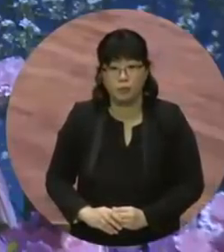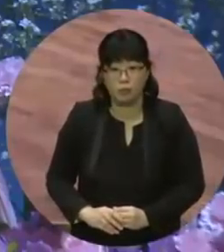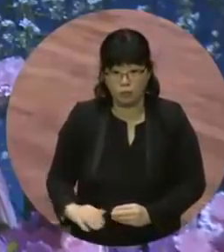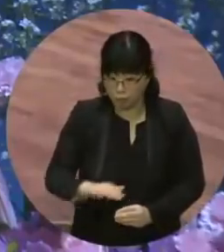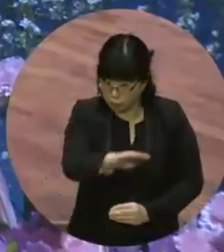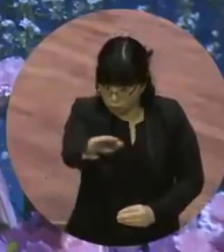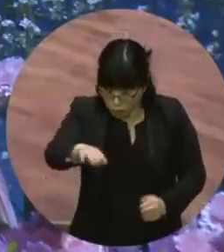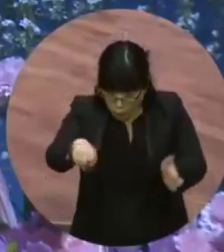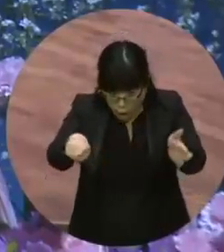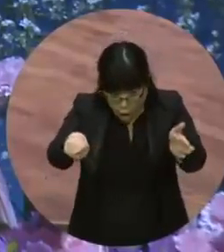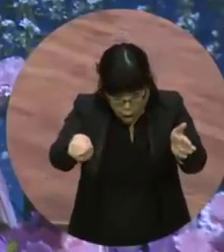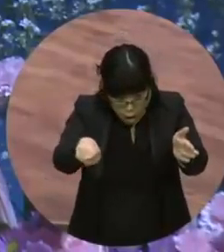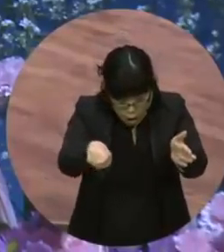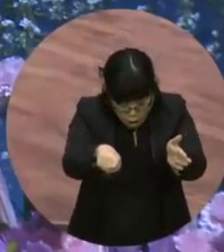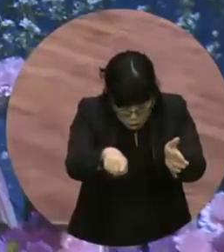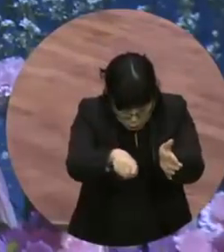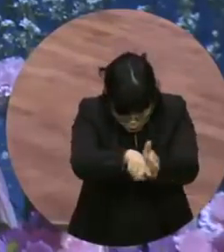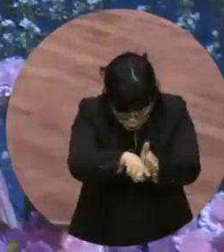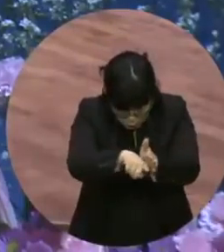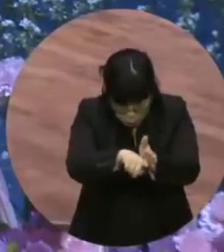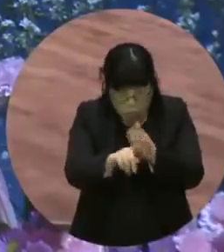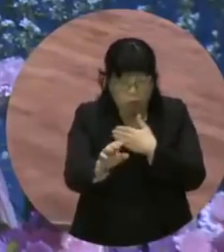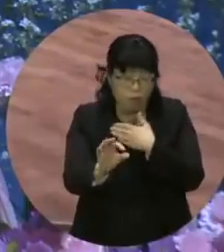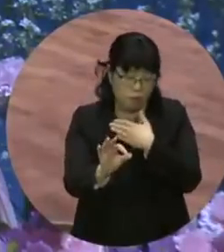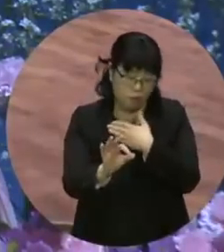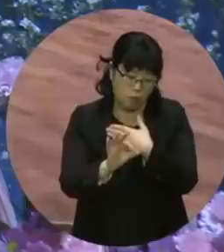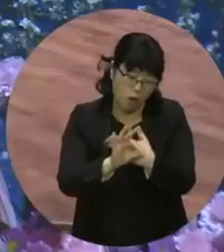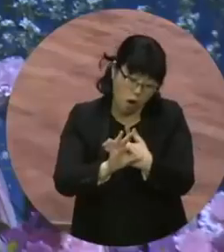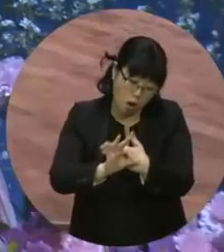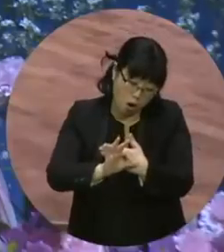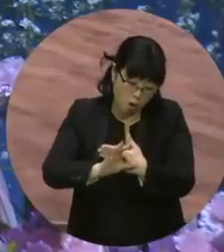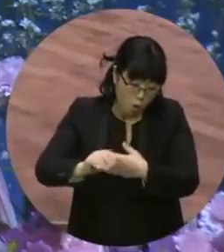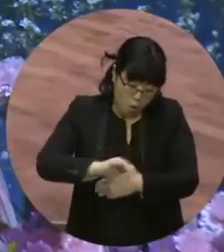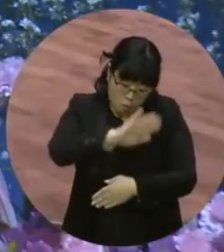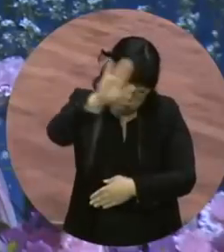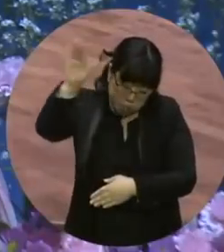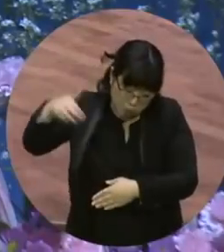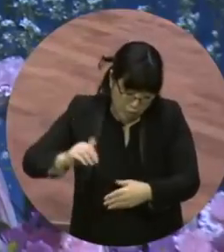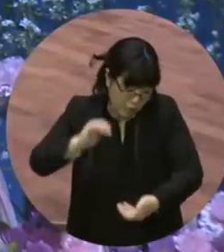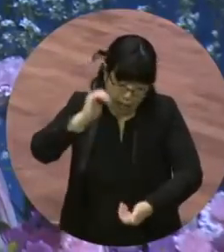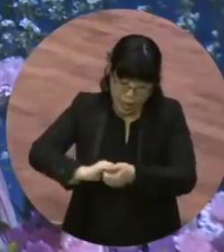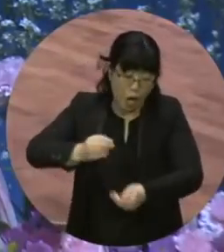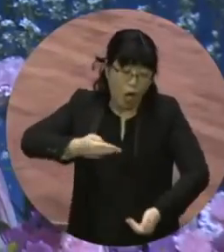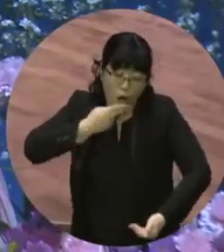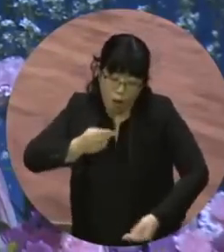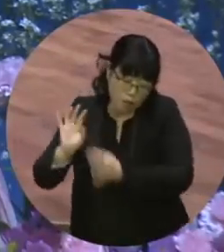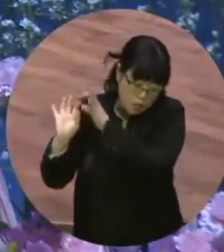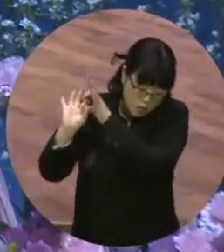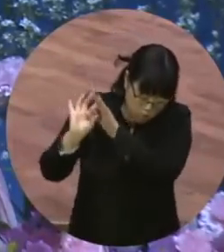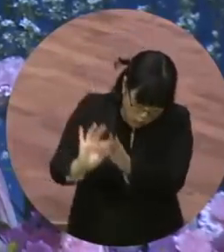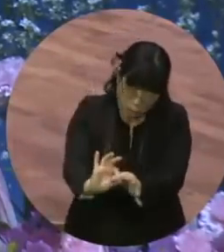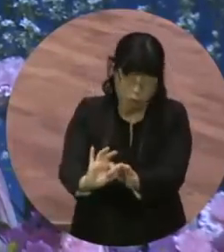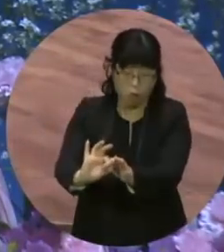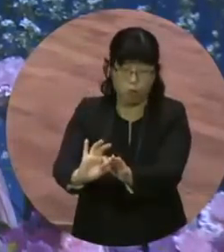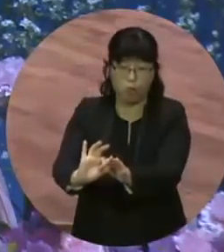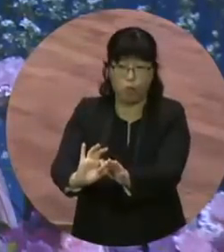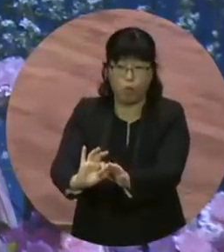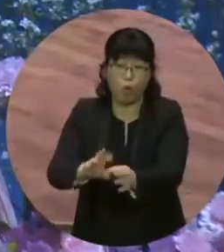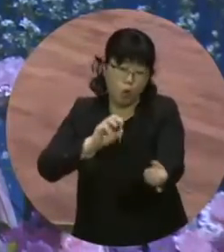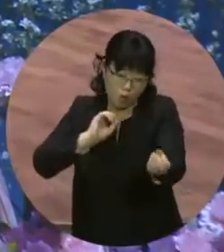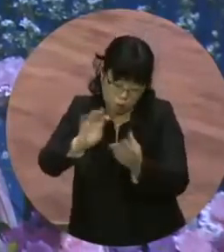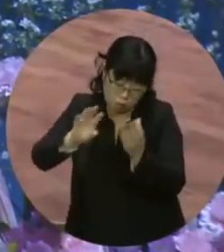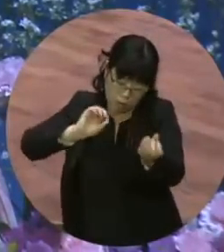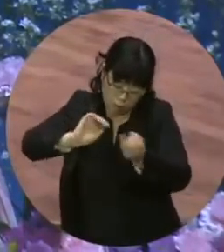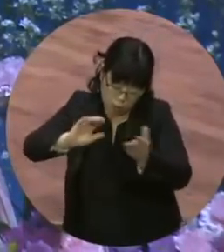다 성령 받아서 구원받은 거예요. 아멘. 성령 아니고는 예수를 주라고 쓰임 못해요. 여러분 다 성령 받은 줄 믿으시기